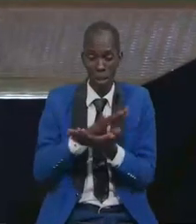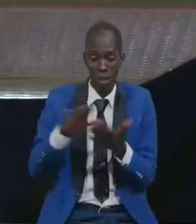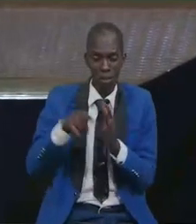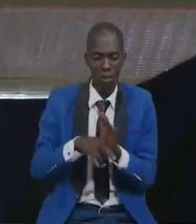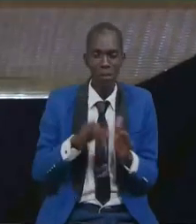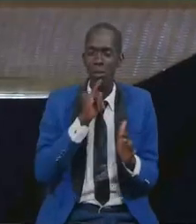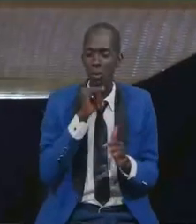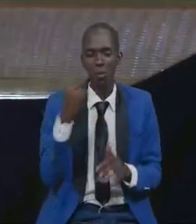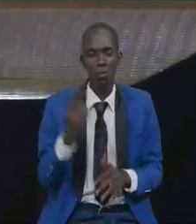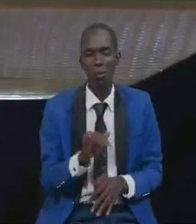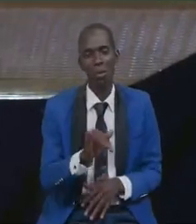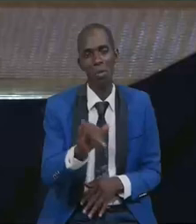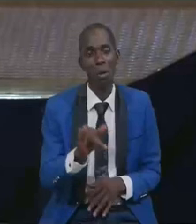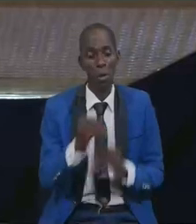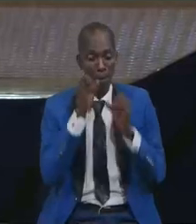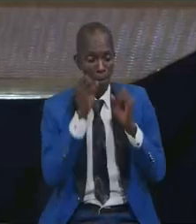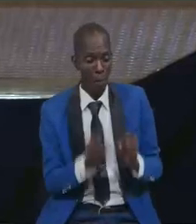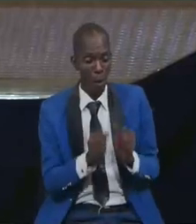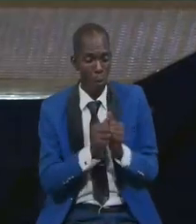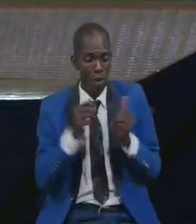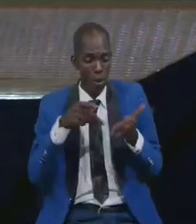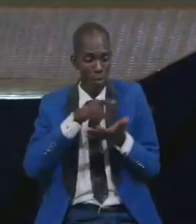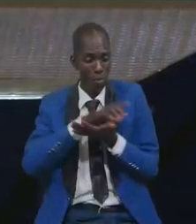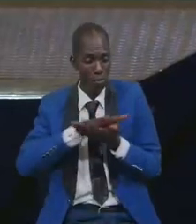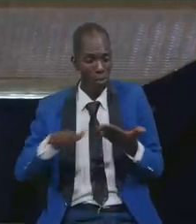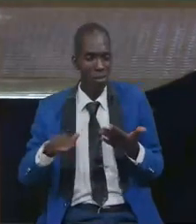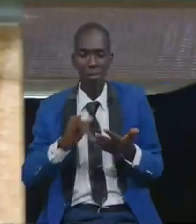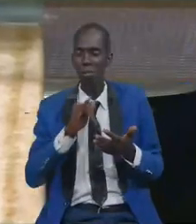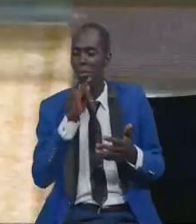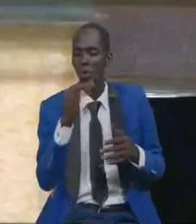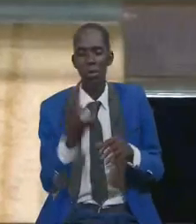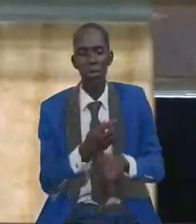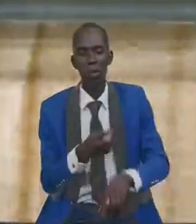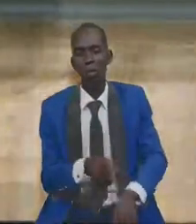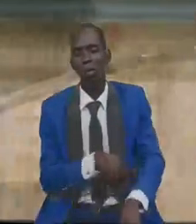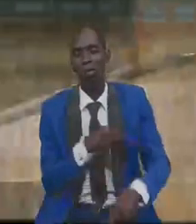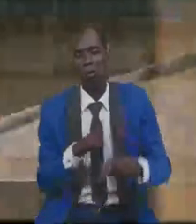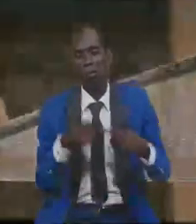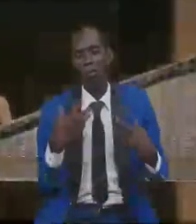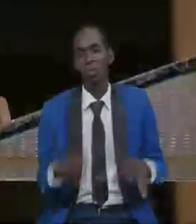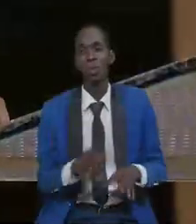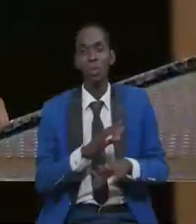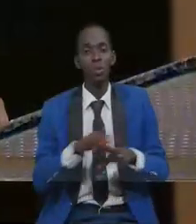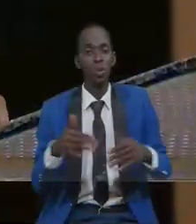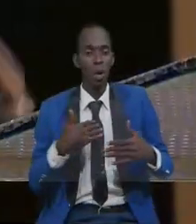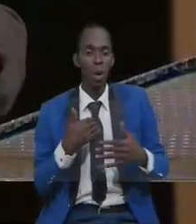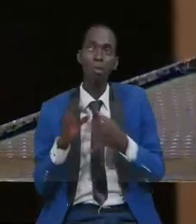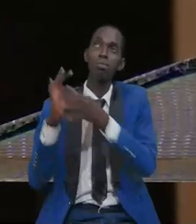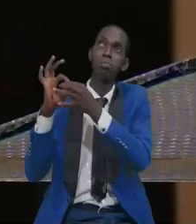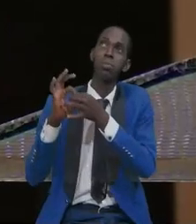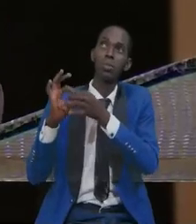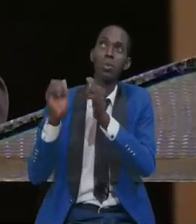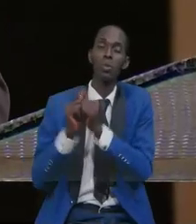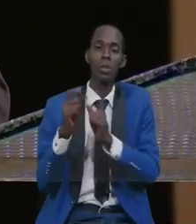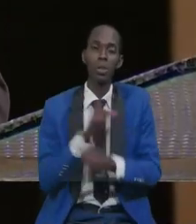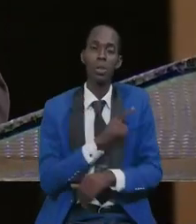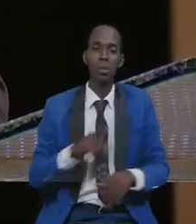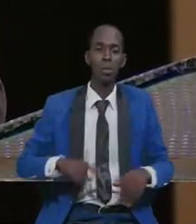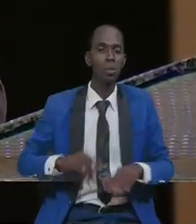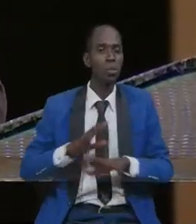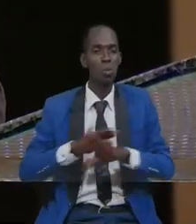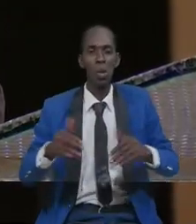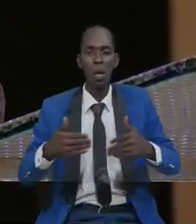sans la pureté ne dure jamais. Et vous n'avez pas un partenaire avec le Seigneur et vous n'avez rien